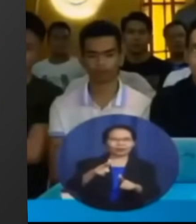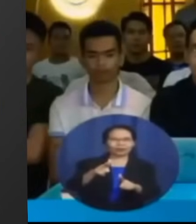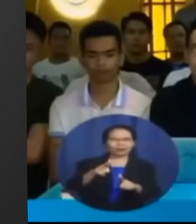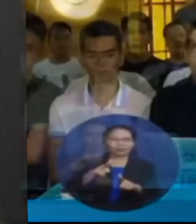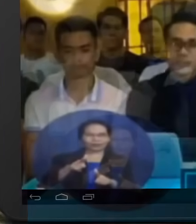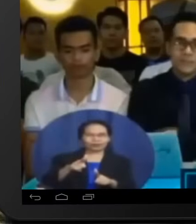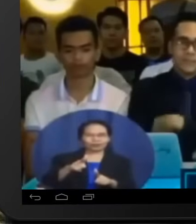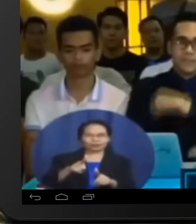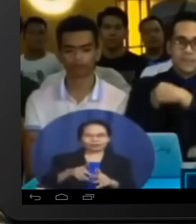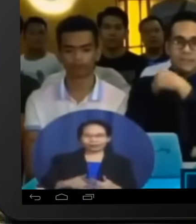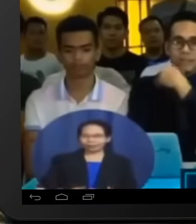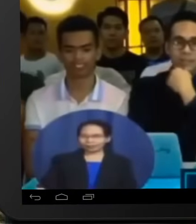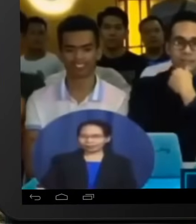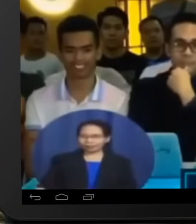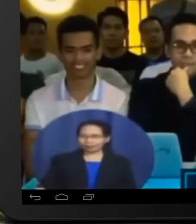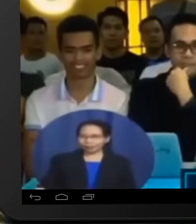Naka-side view, eh.